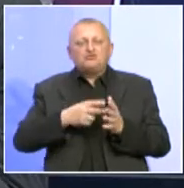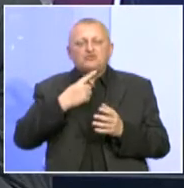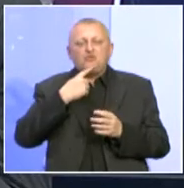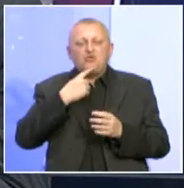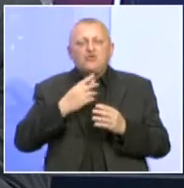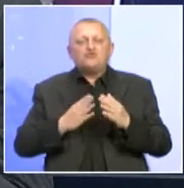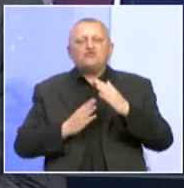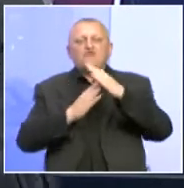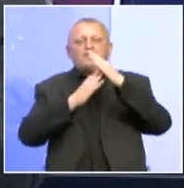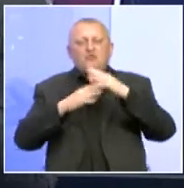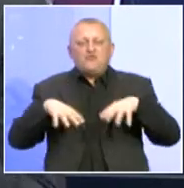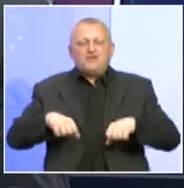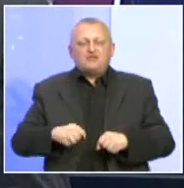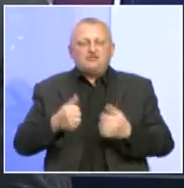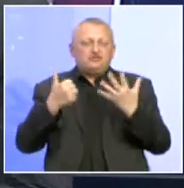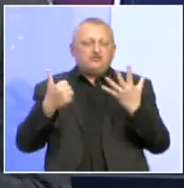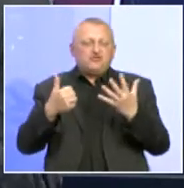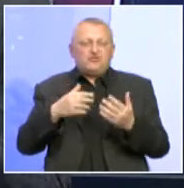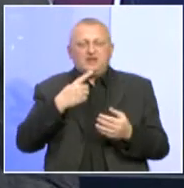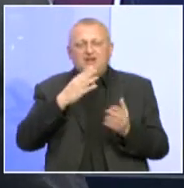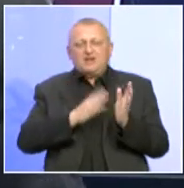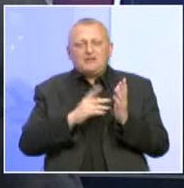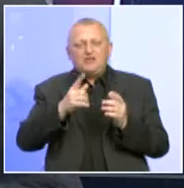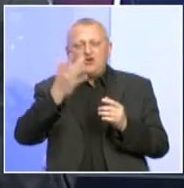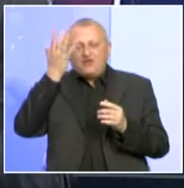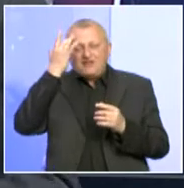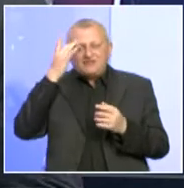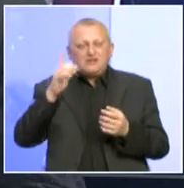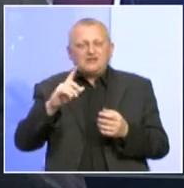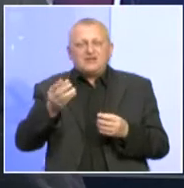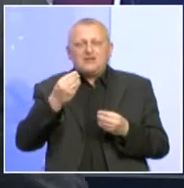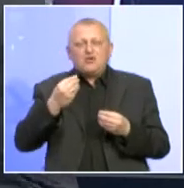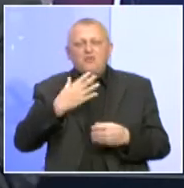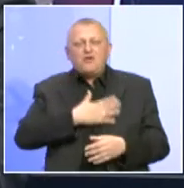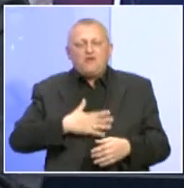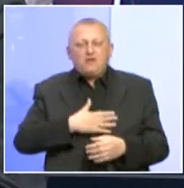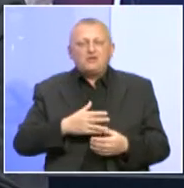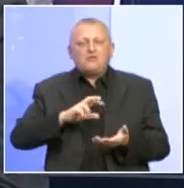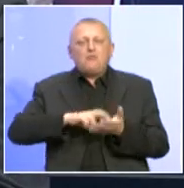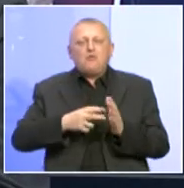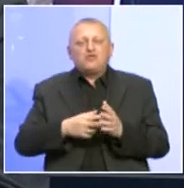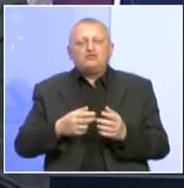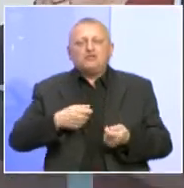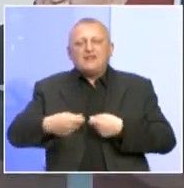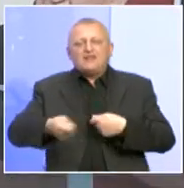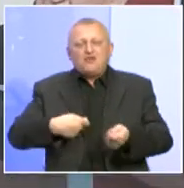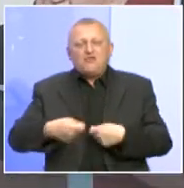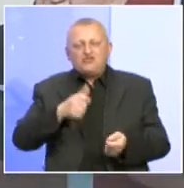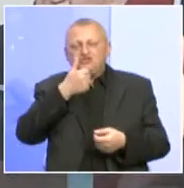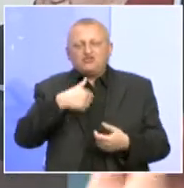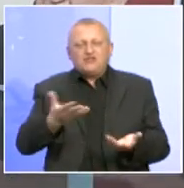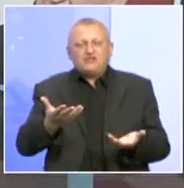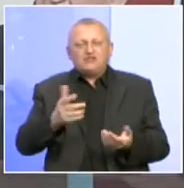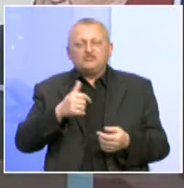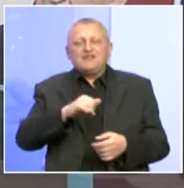vrhu vlasti? Šestorke, recimo. Je li to neznanje? Je li to nedostatak dobre volje? Je li to politička trgovina? Jesu